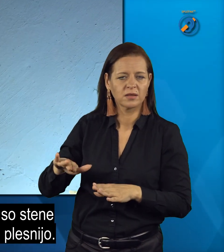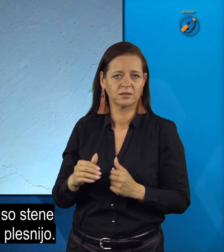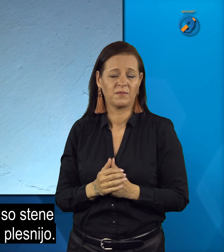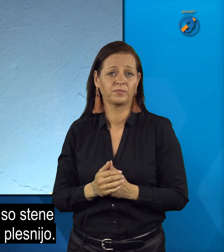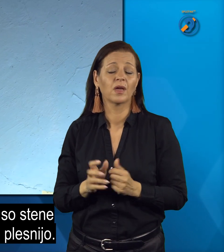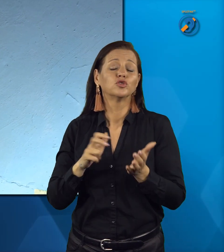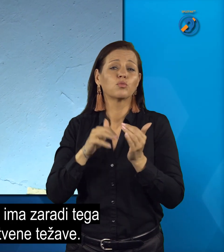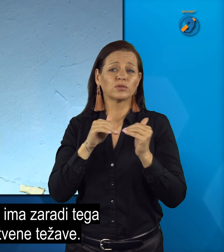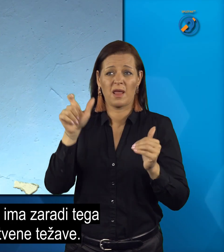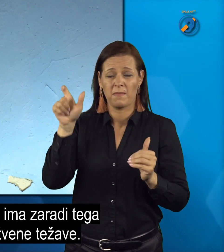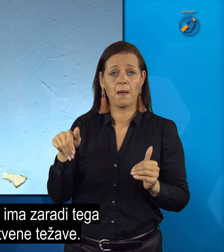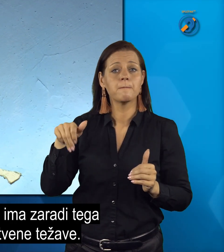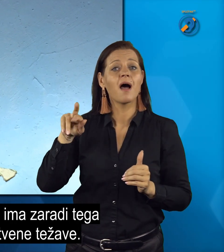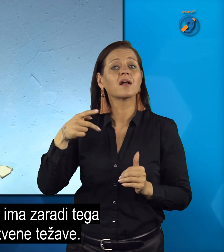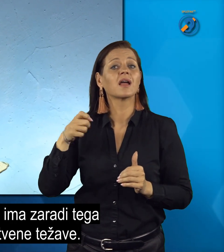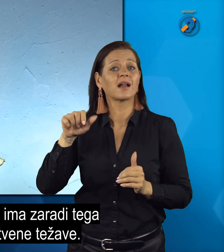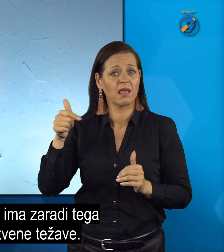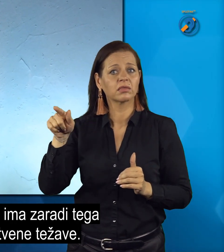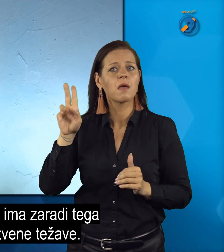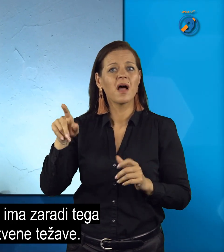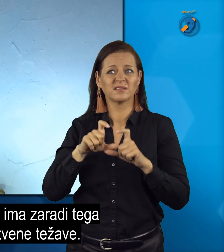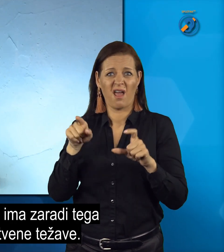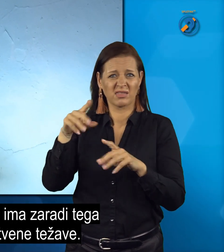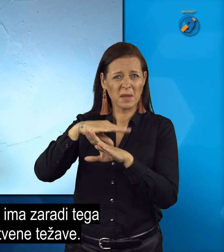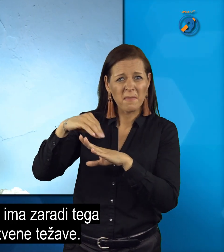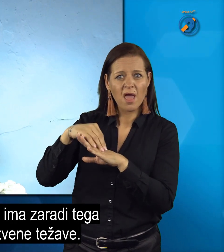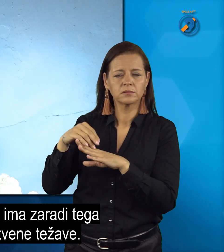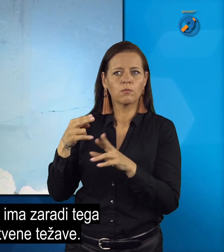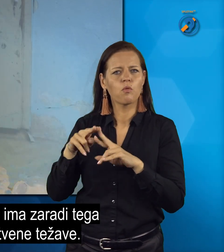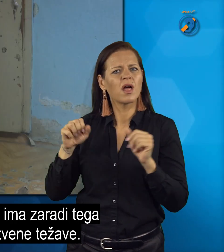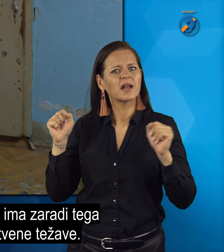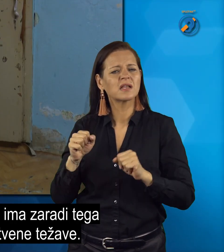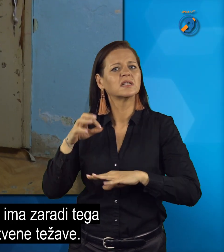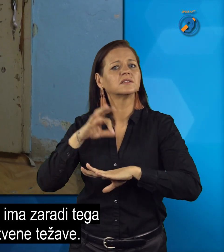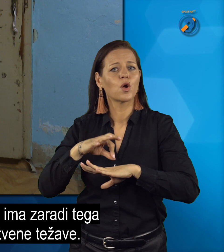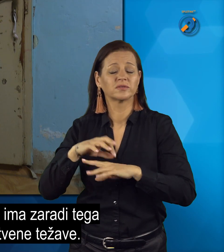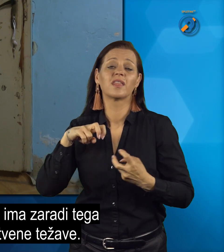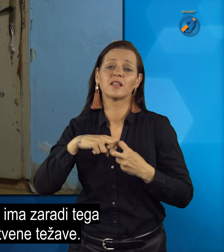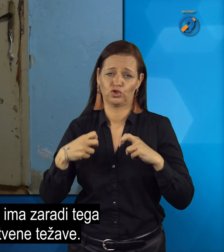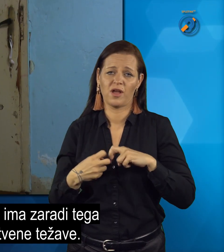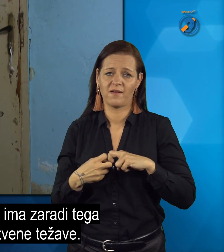plesnijo. Zlasti Margareta ima zaradi tega resne zdravstvene težave.